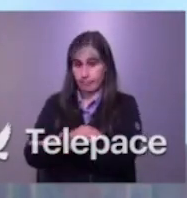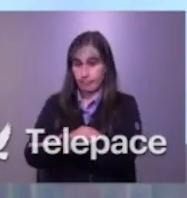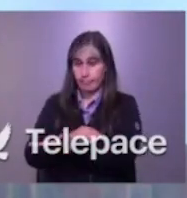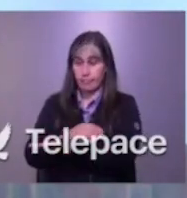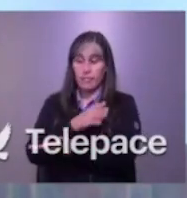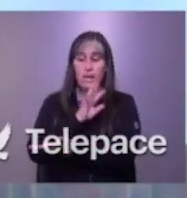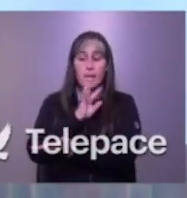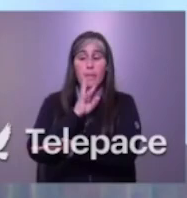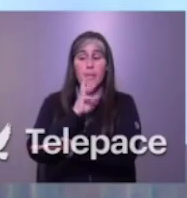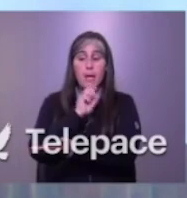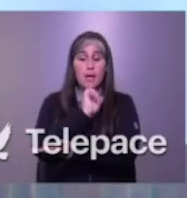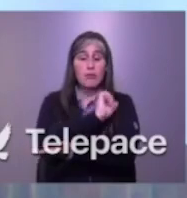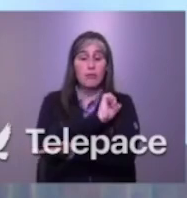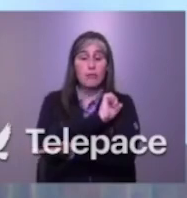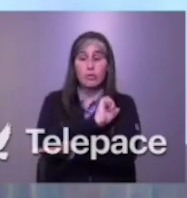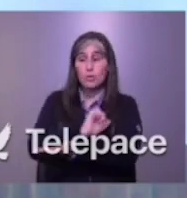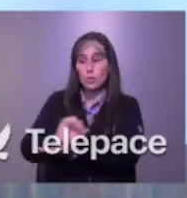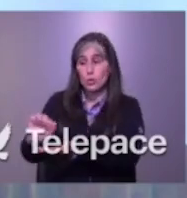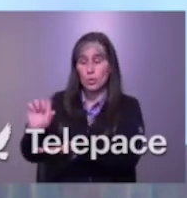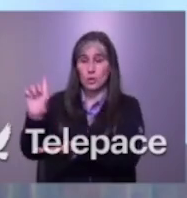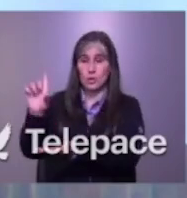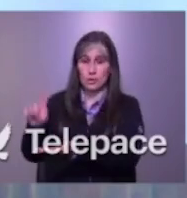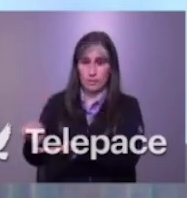"Behold your mother."